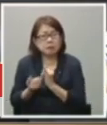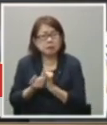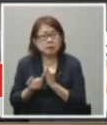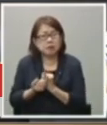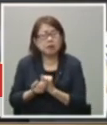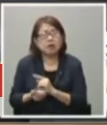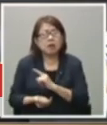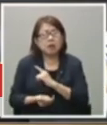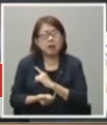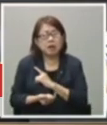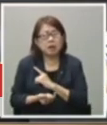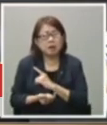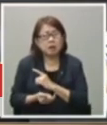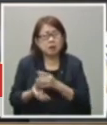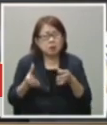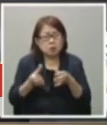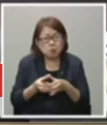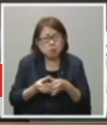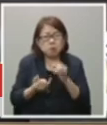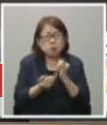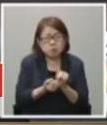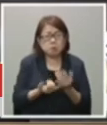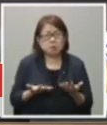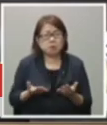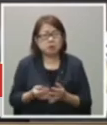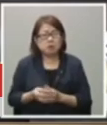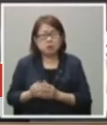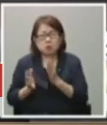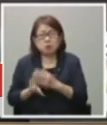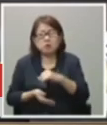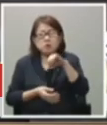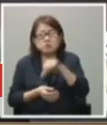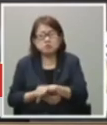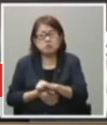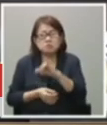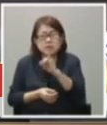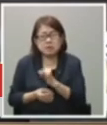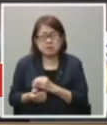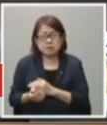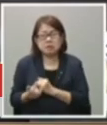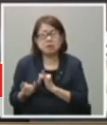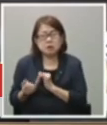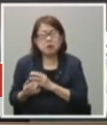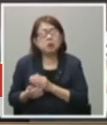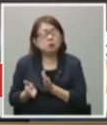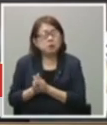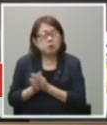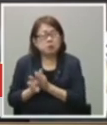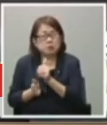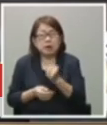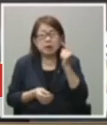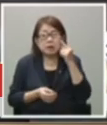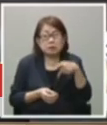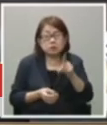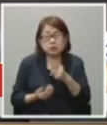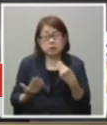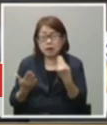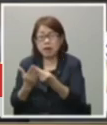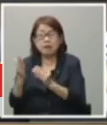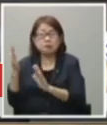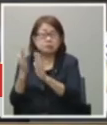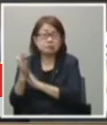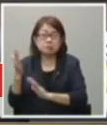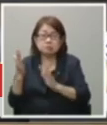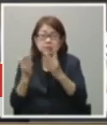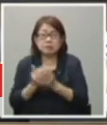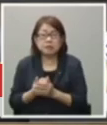องบริวารพวกพ้องเข้าข้างคนชั่วที่เป็นพวกโดยไม่คำนึงถึงผลประโยชน์ของประเทศชาติและความ